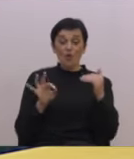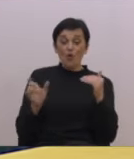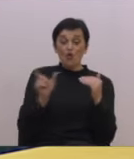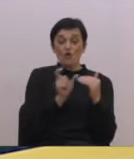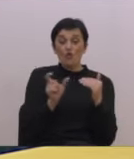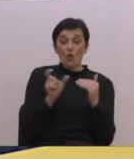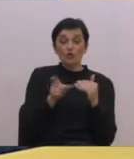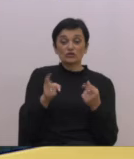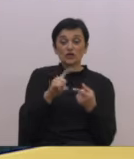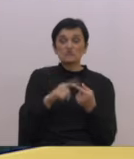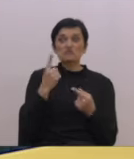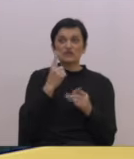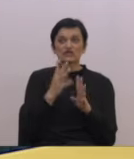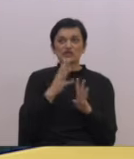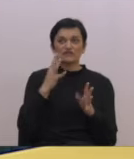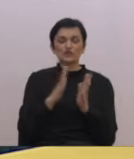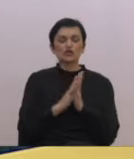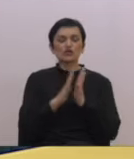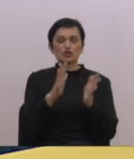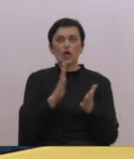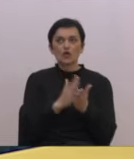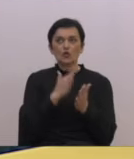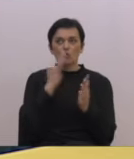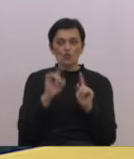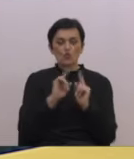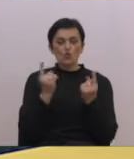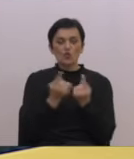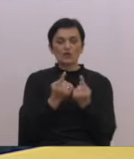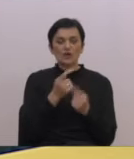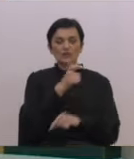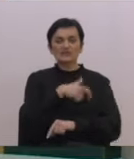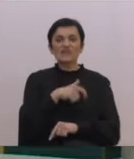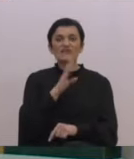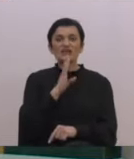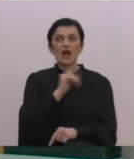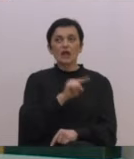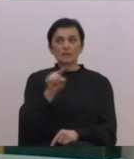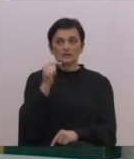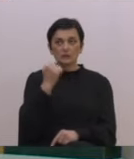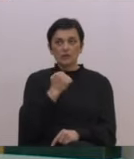მე ვთქვი, რომ პირველ რიგში შეურაცხყოფელი არის უმრავლესობის წევრი ქალებისთვის. მადლობა.